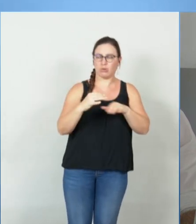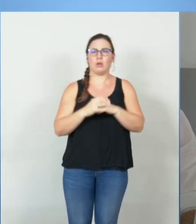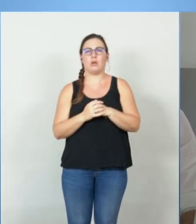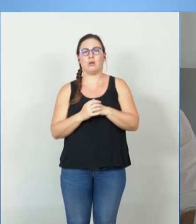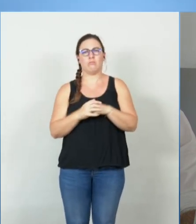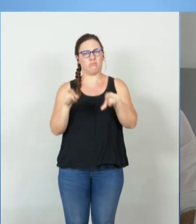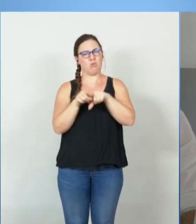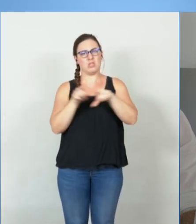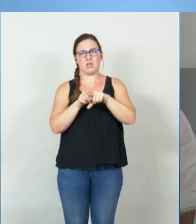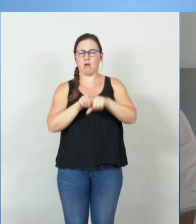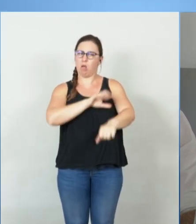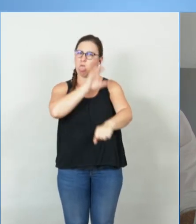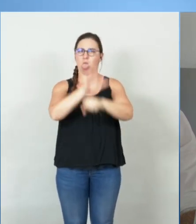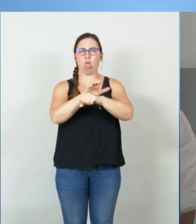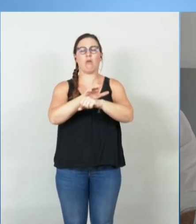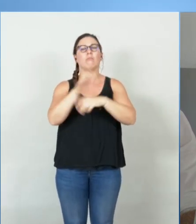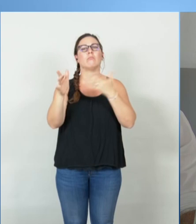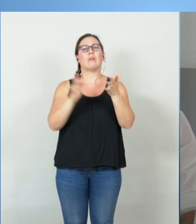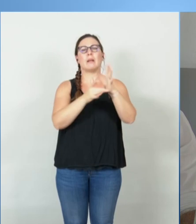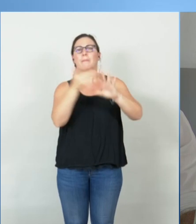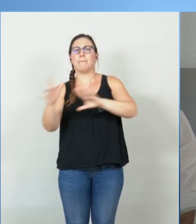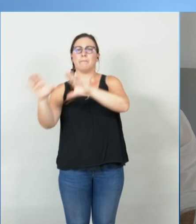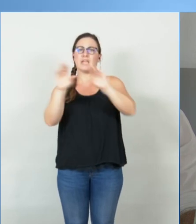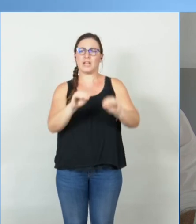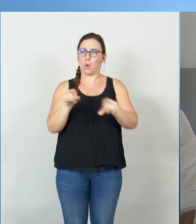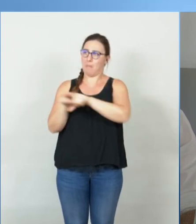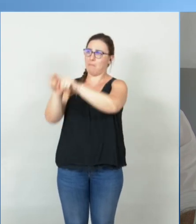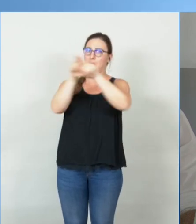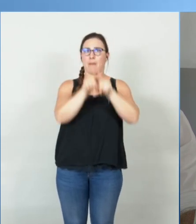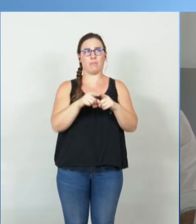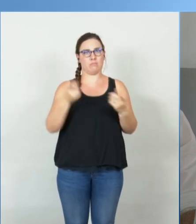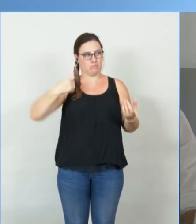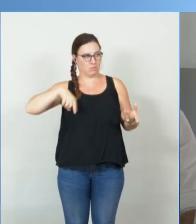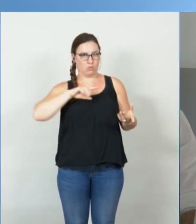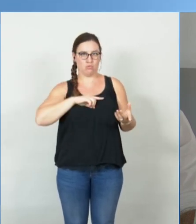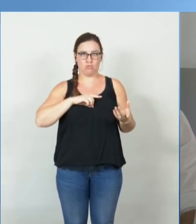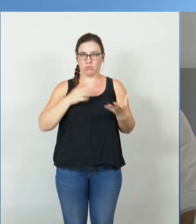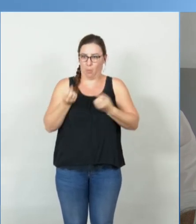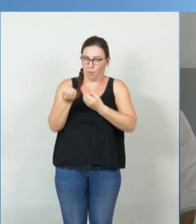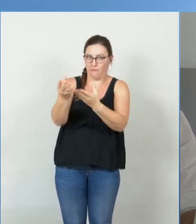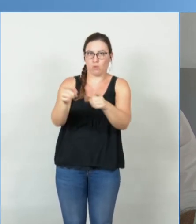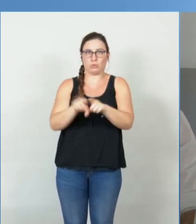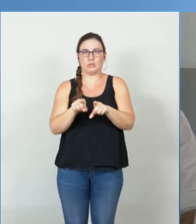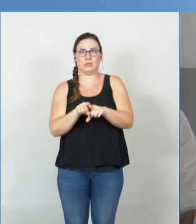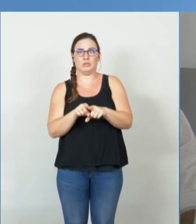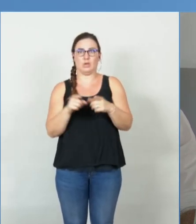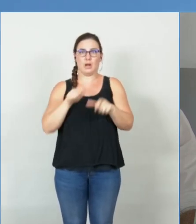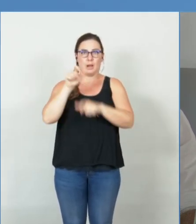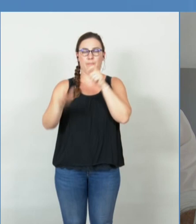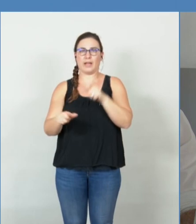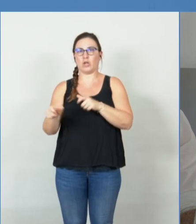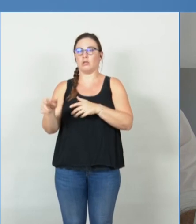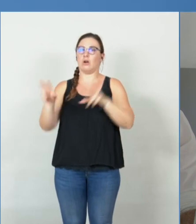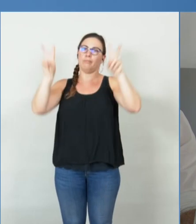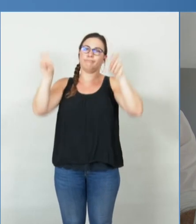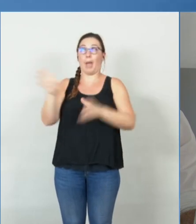les migrations comme c'est fait nous en faisons aussi la proie la proie de passeurs la proie d'un